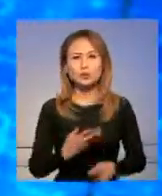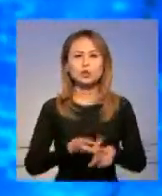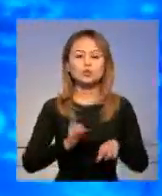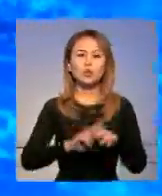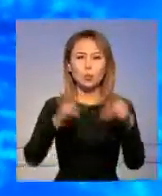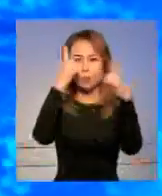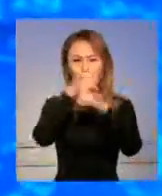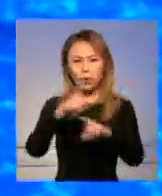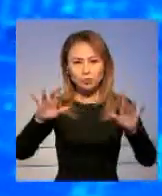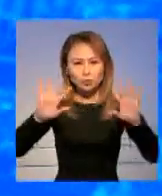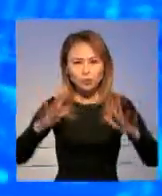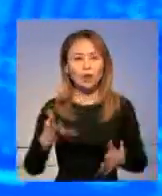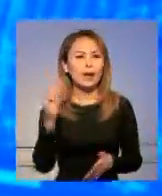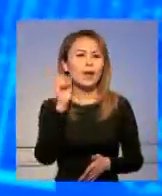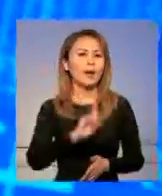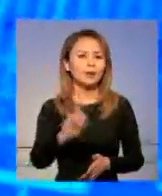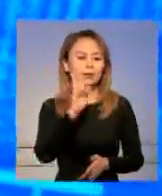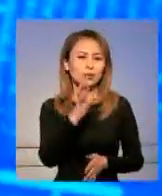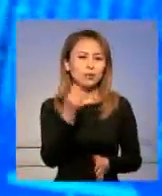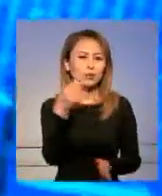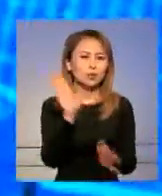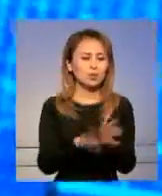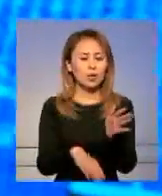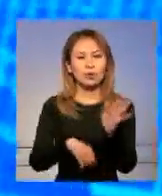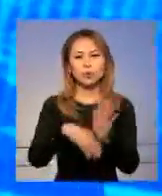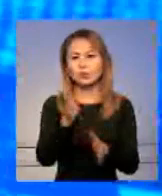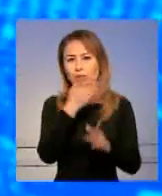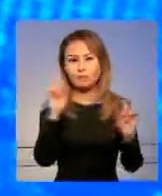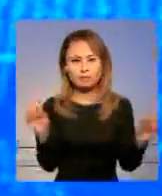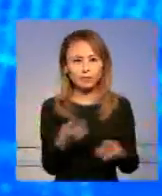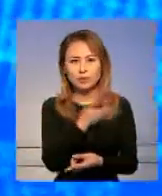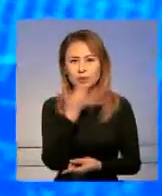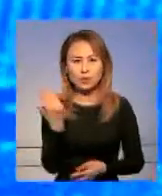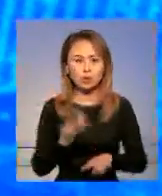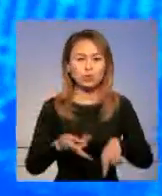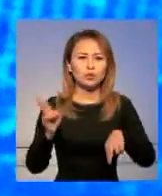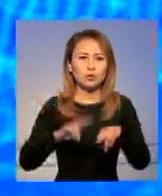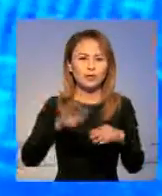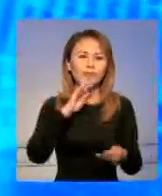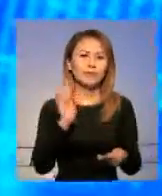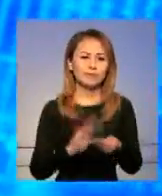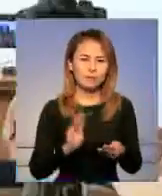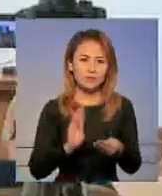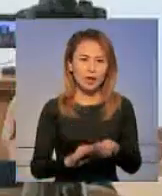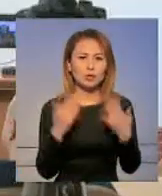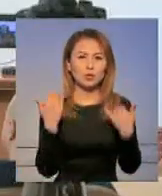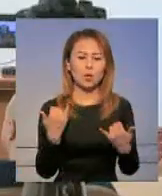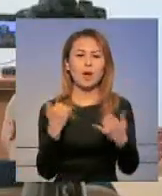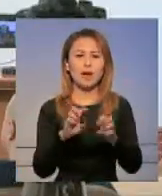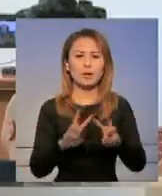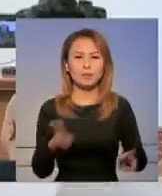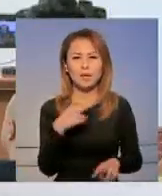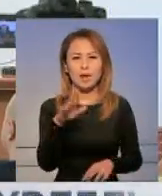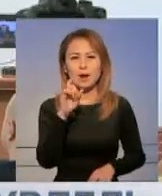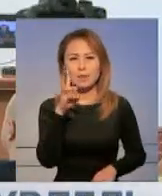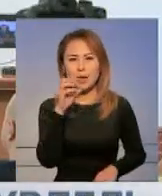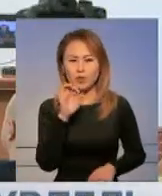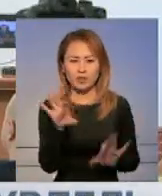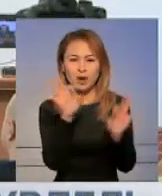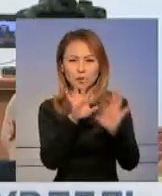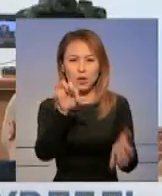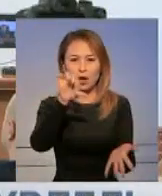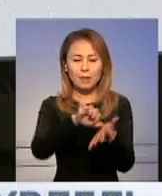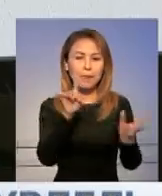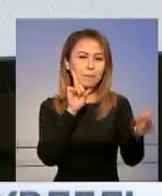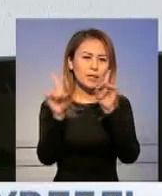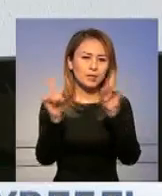жарияланған аудандарда қауіп әлі де сейілген жоқ. Сондықтан төтенше жағдай тәртібі сол күйінде қалып отыр. Бұл туралы облыс әкімі Даниал Ахметовтың қатысуымен